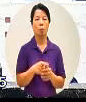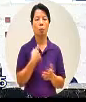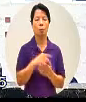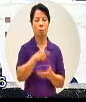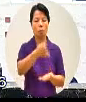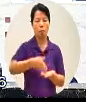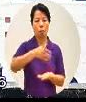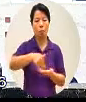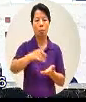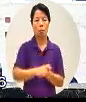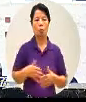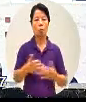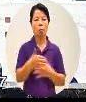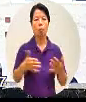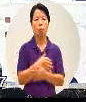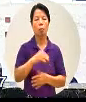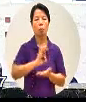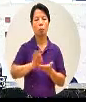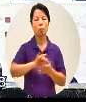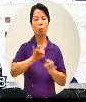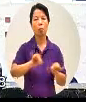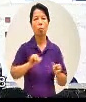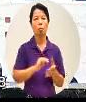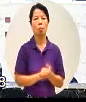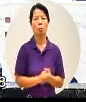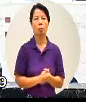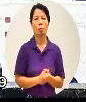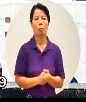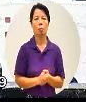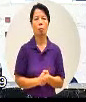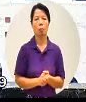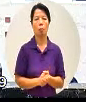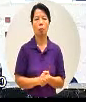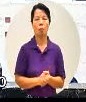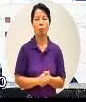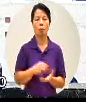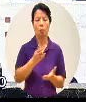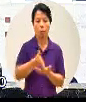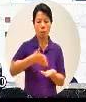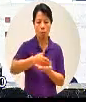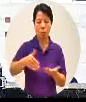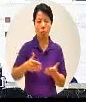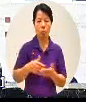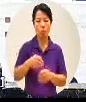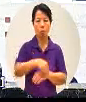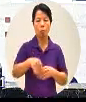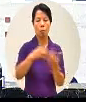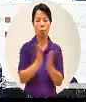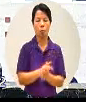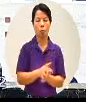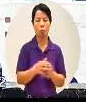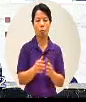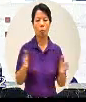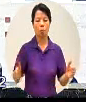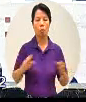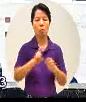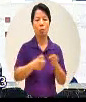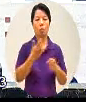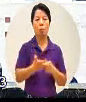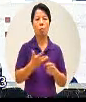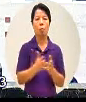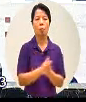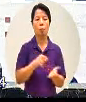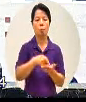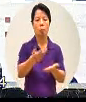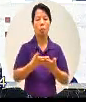划做交通用地了。啊，共划咧，到即卖已经28年啊，也毋